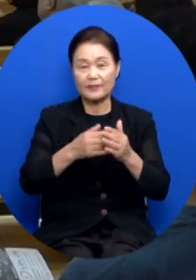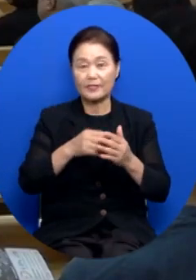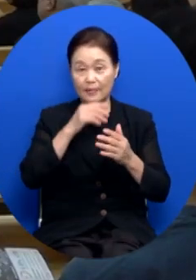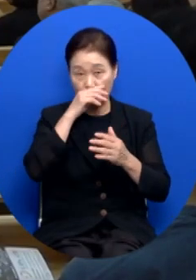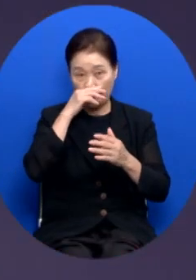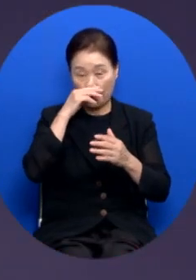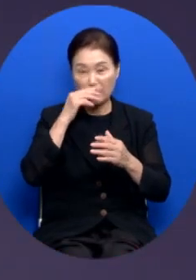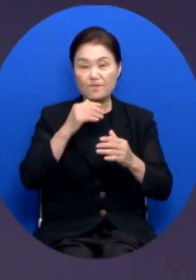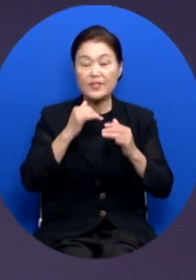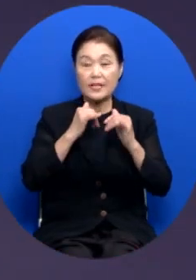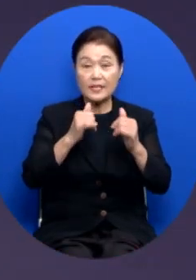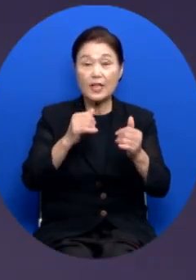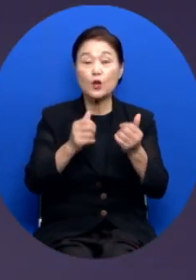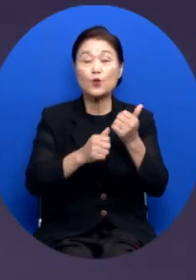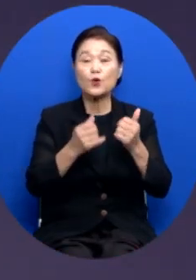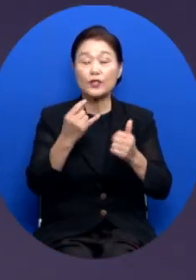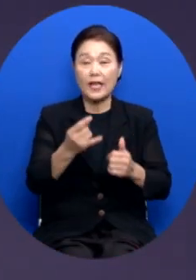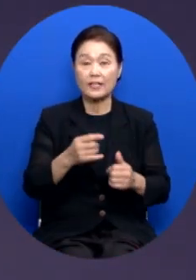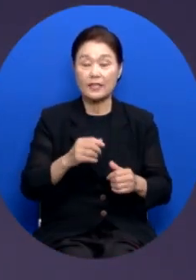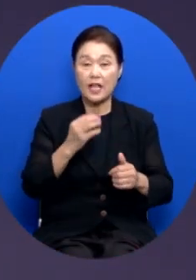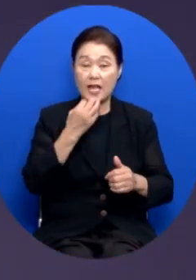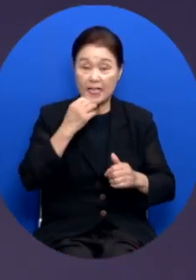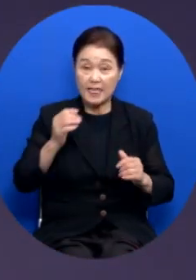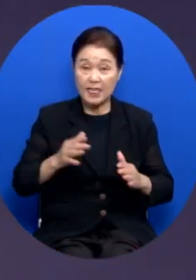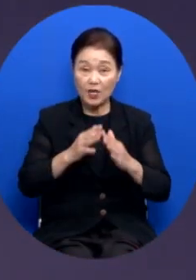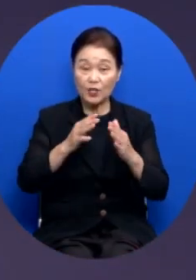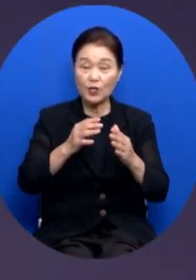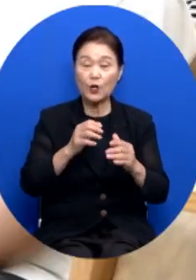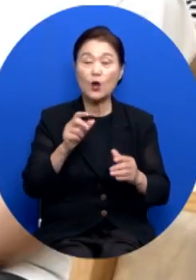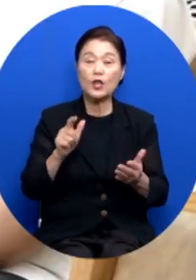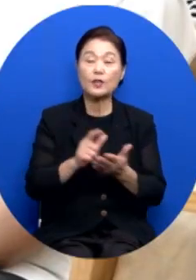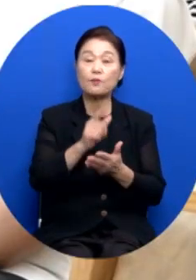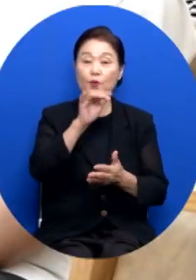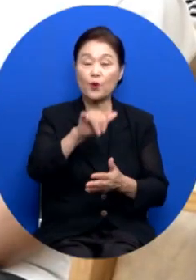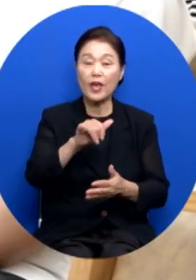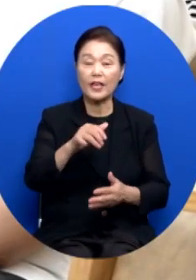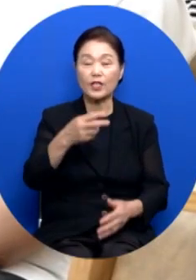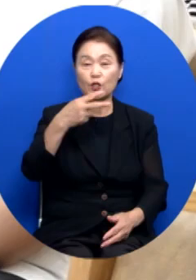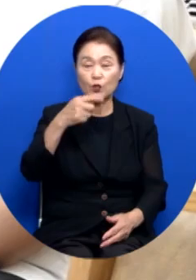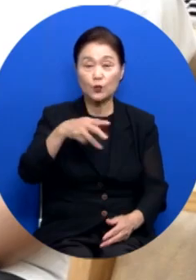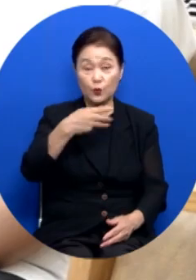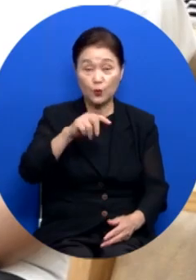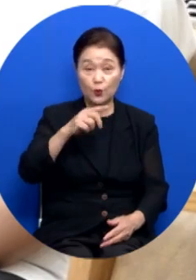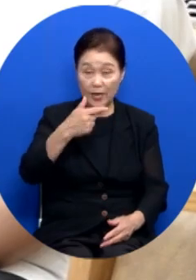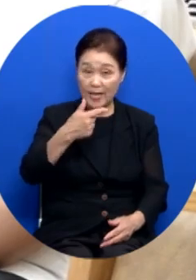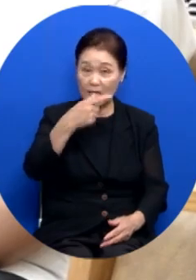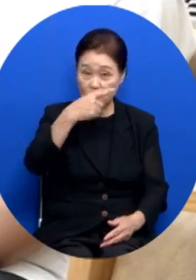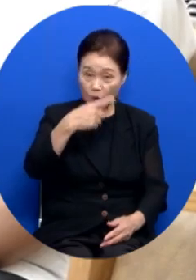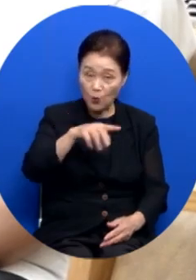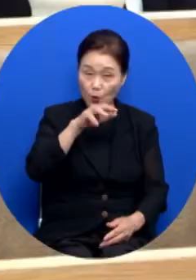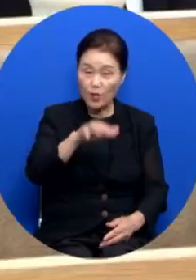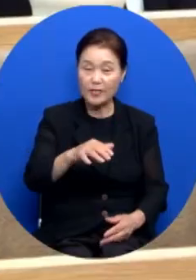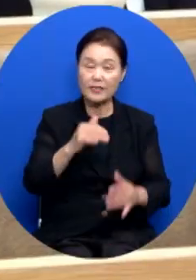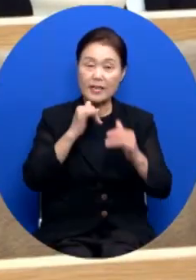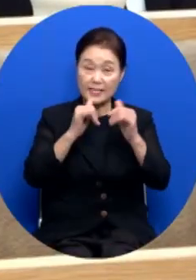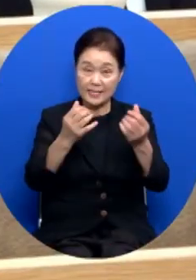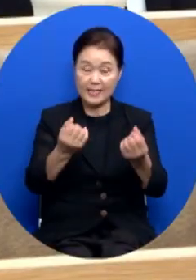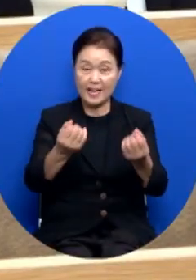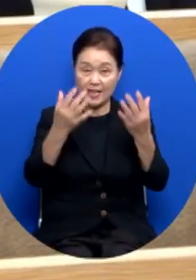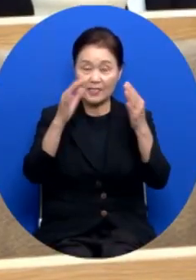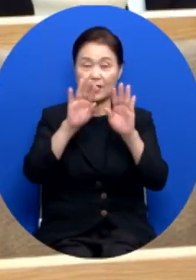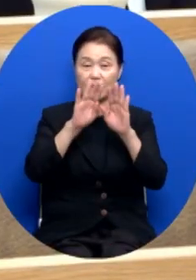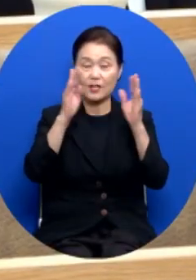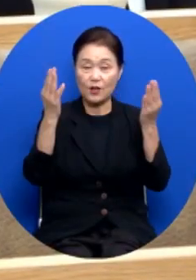홍대실 대상위원회는 1일 경기도 김포에 있는 두란노 교회에서 제10회 홍대실 대상 시상식을 개최해 두란노